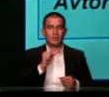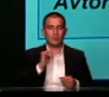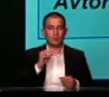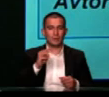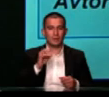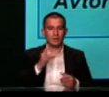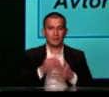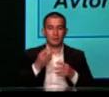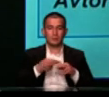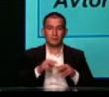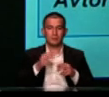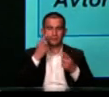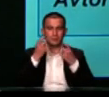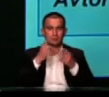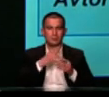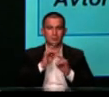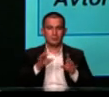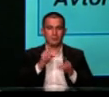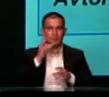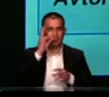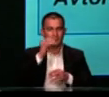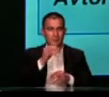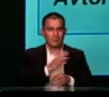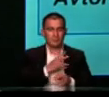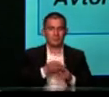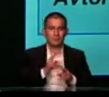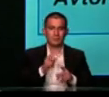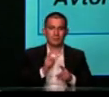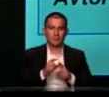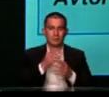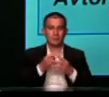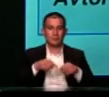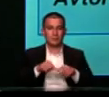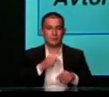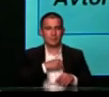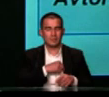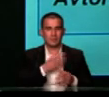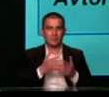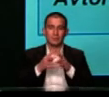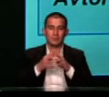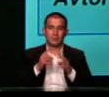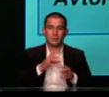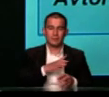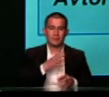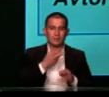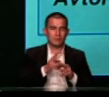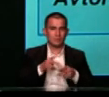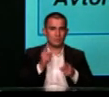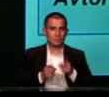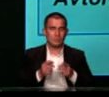Autentifikatsiyalash ma'lumot ma'lum qilingan foydalanuvchi jarayon yoki qurilmaning haqiqiy